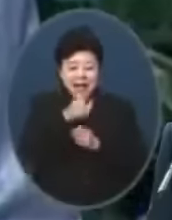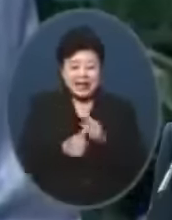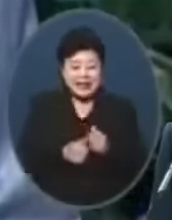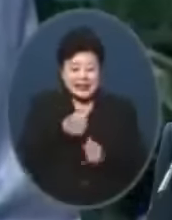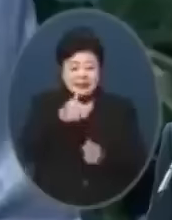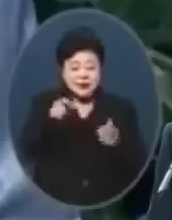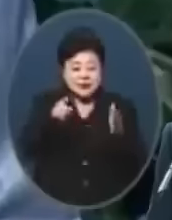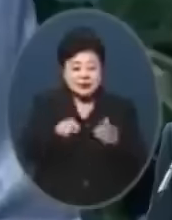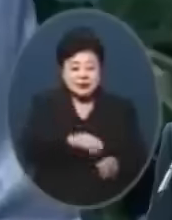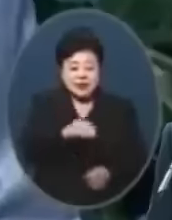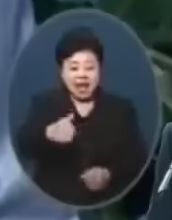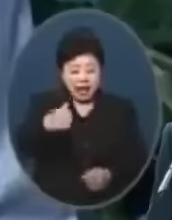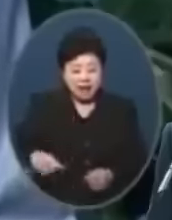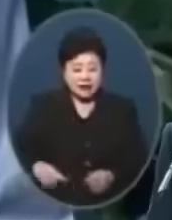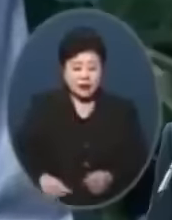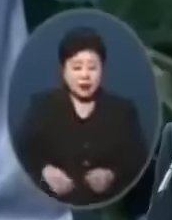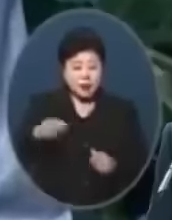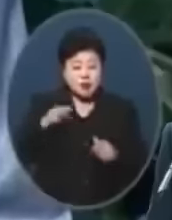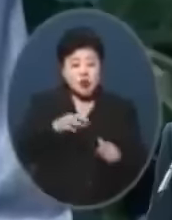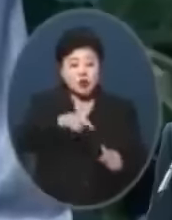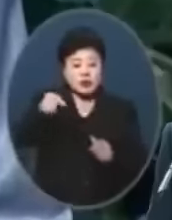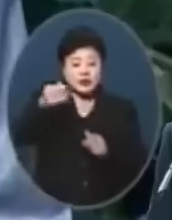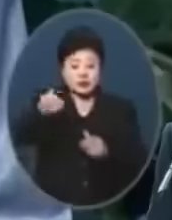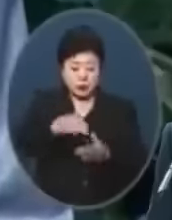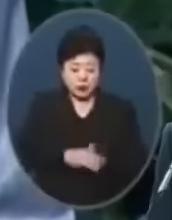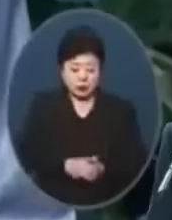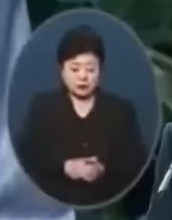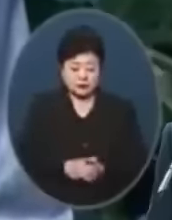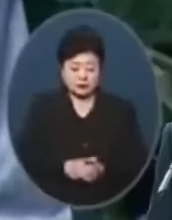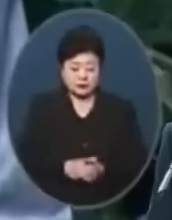하나님은 우리들을 아들로 택하시고